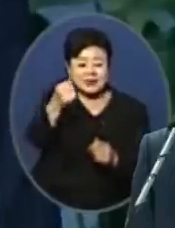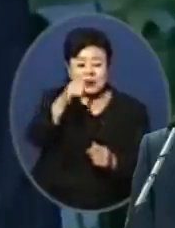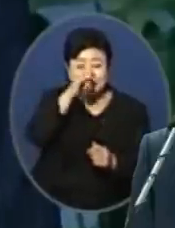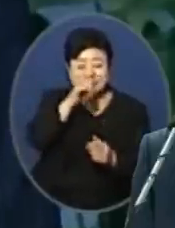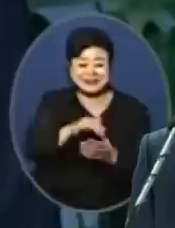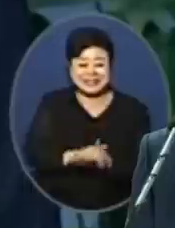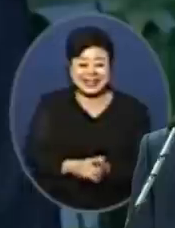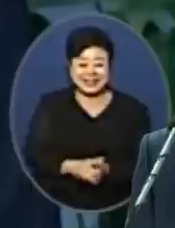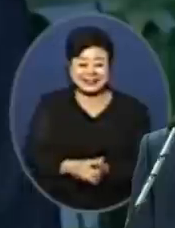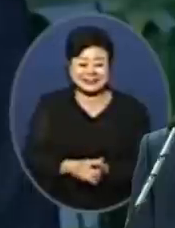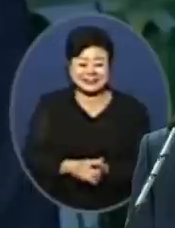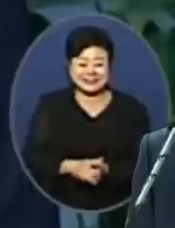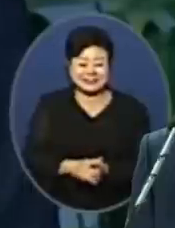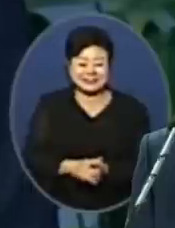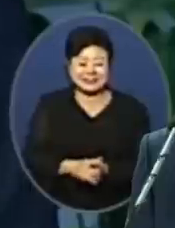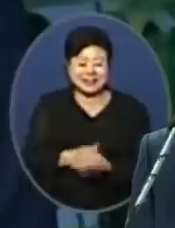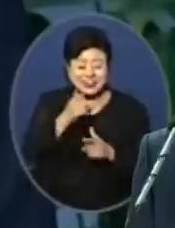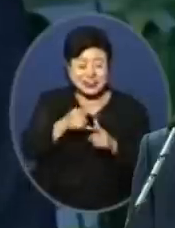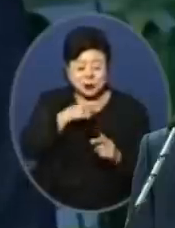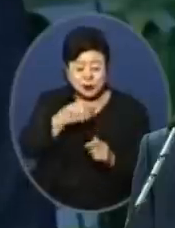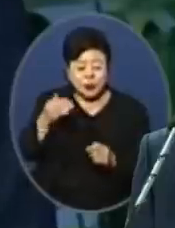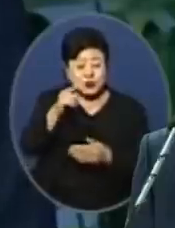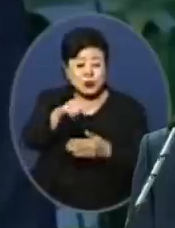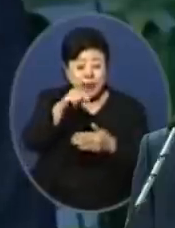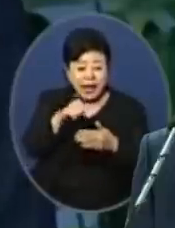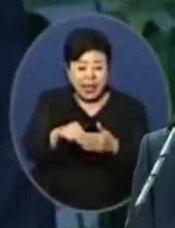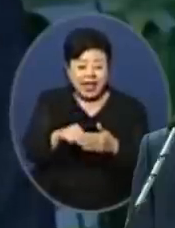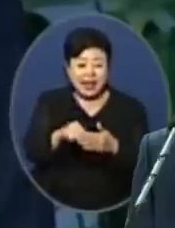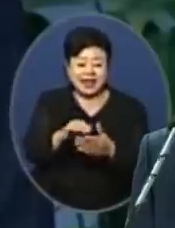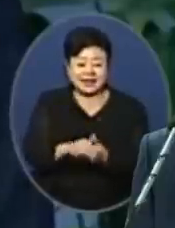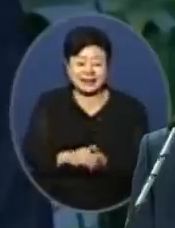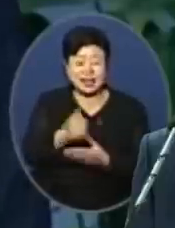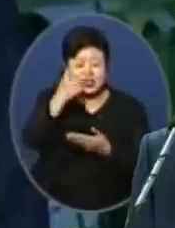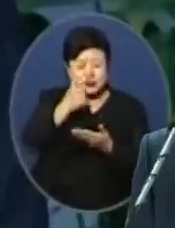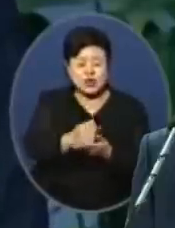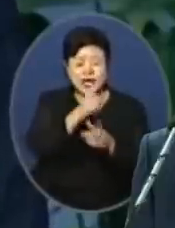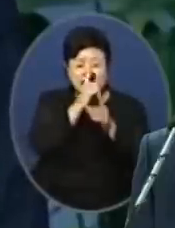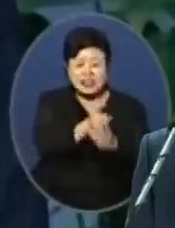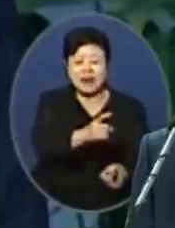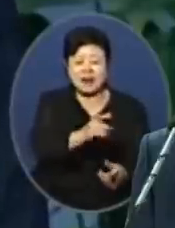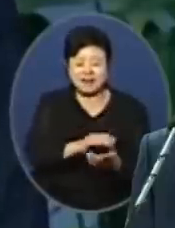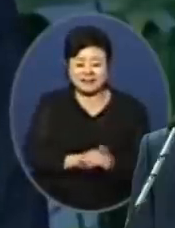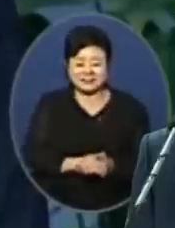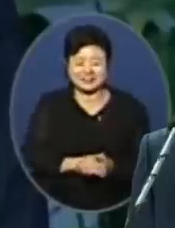있는 것입니다. 예수님의 보혈 속에는 죄를 이기고